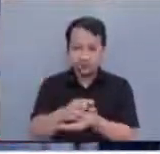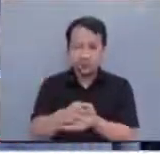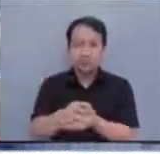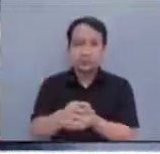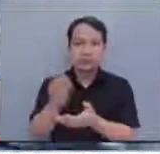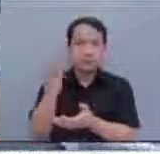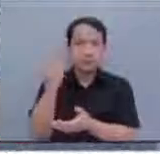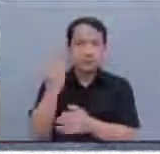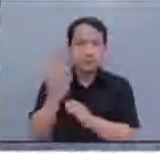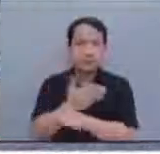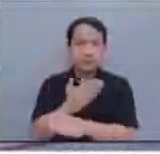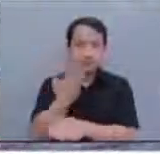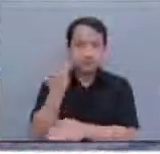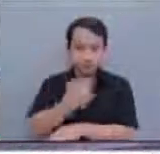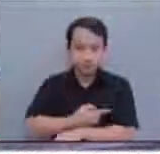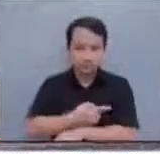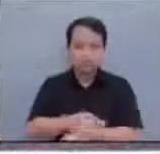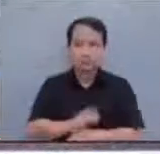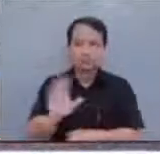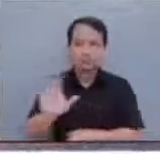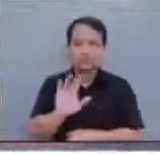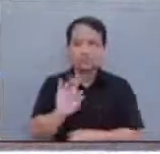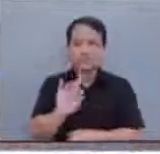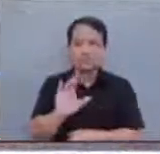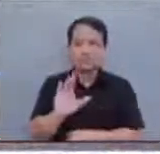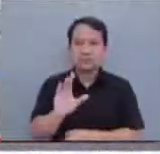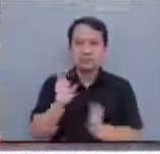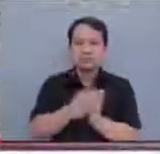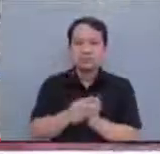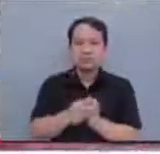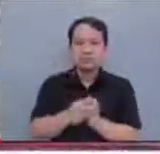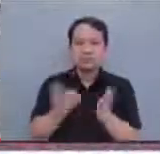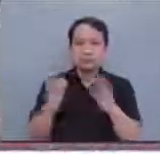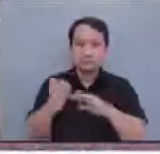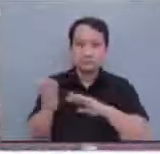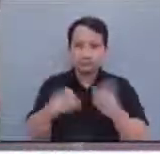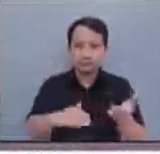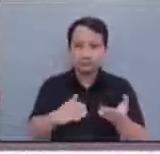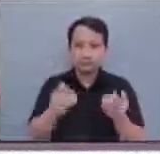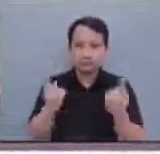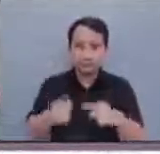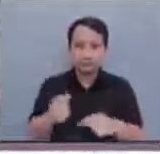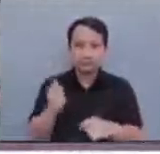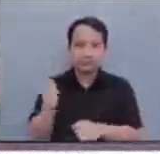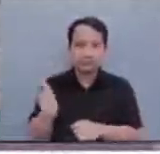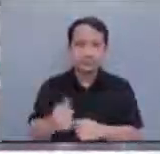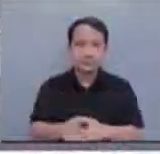nakalipas na araw. 18 sibilyan ang nasawi sa insidente.